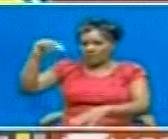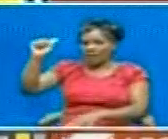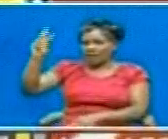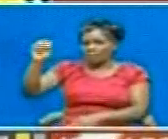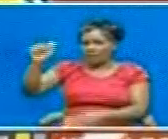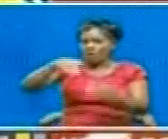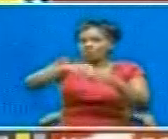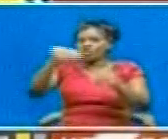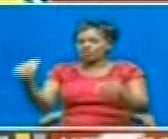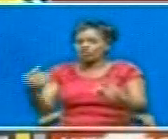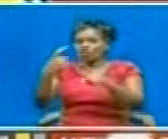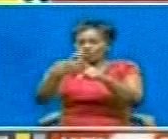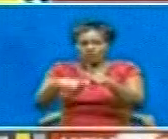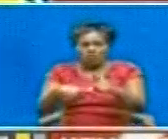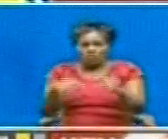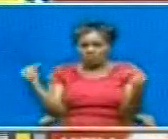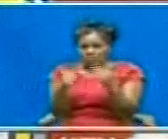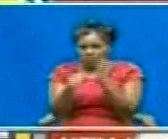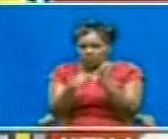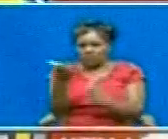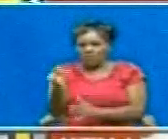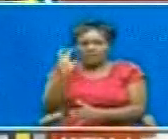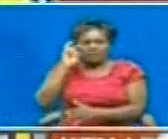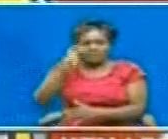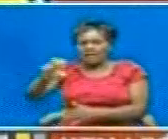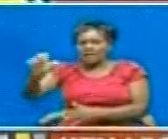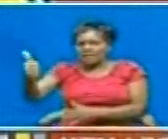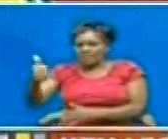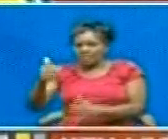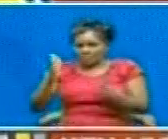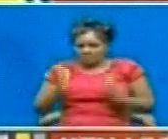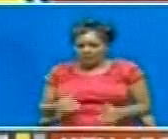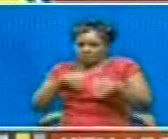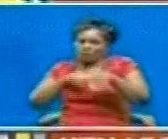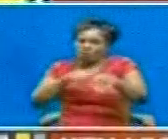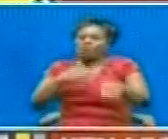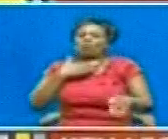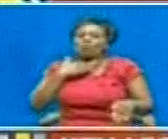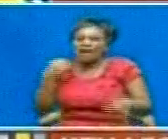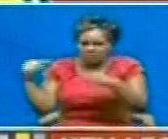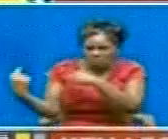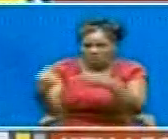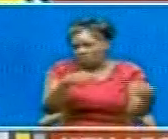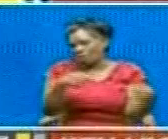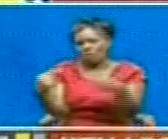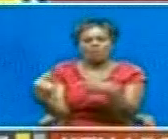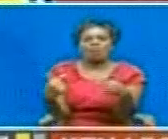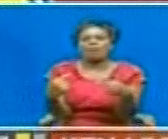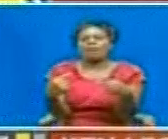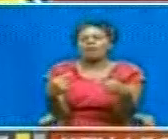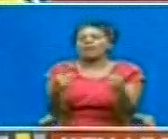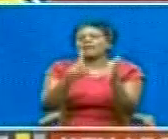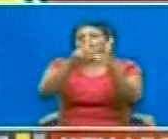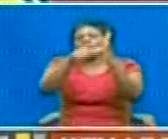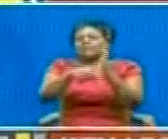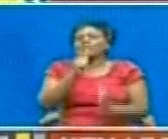alijiondoa kutoka kwenye fedha lile, tulimwona Shakava alimfuata bado, ni kama baada alikuwa anataka wazozani. Baada ya